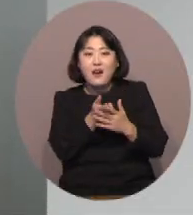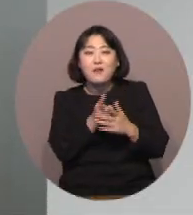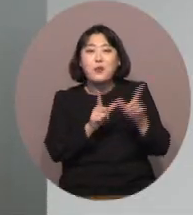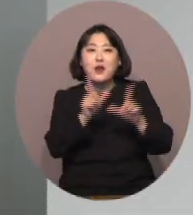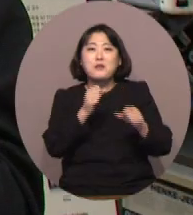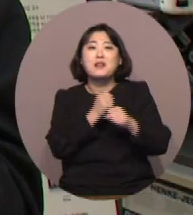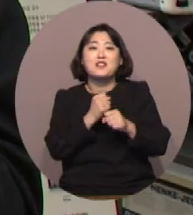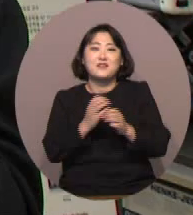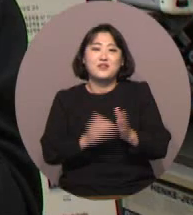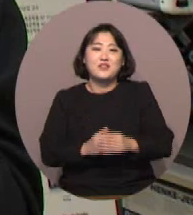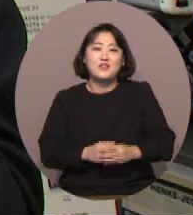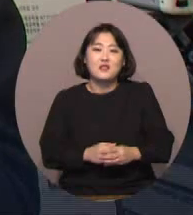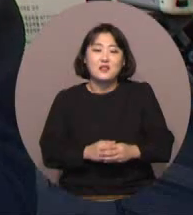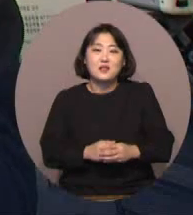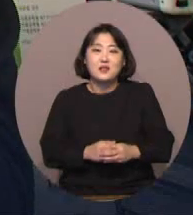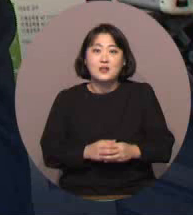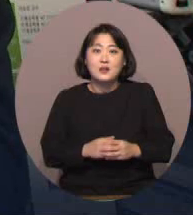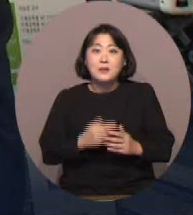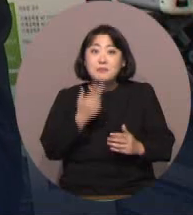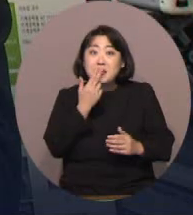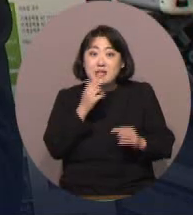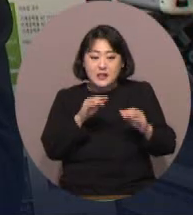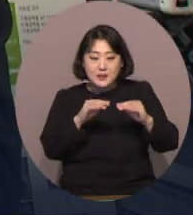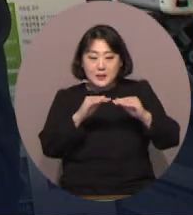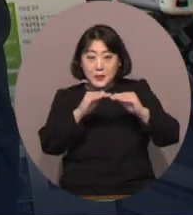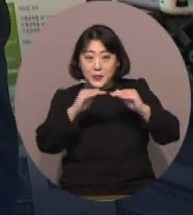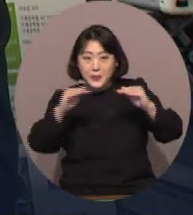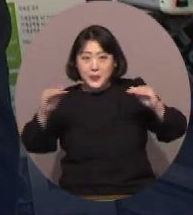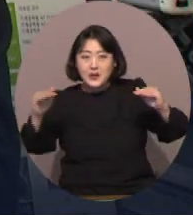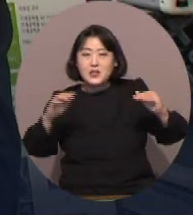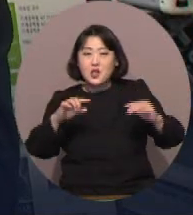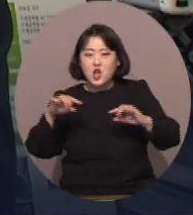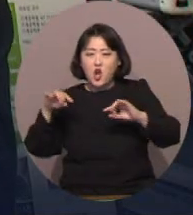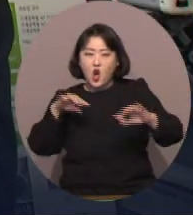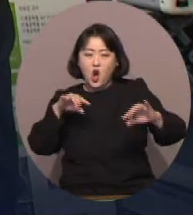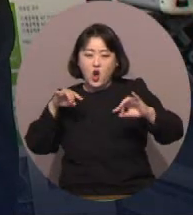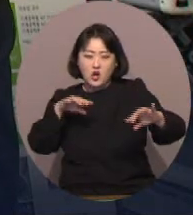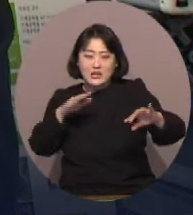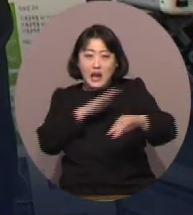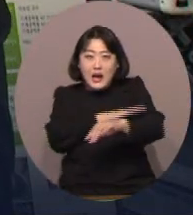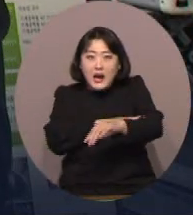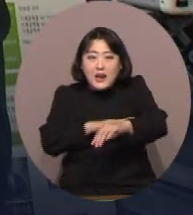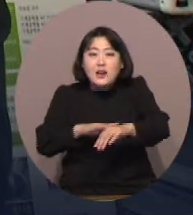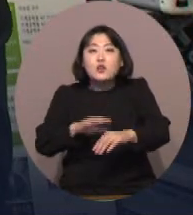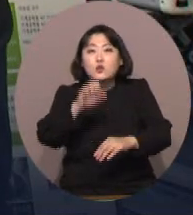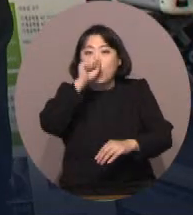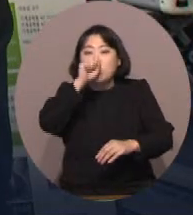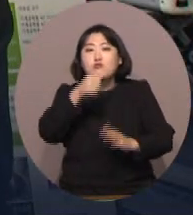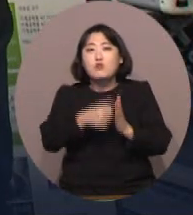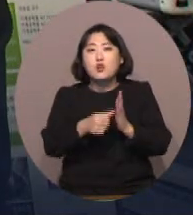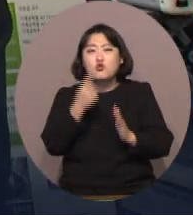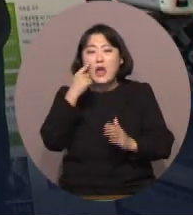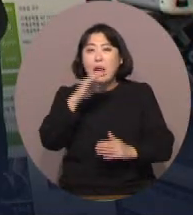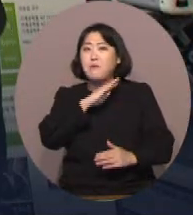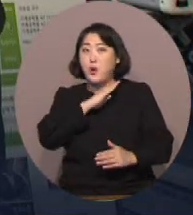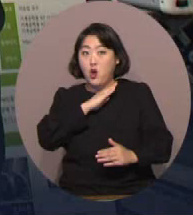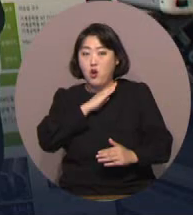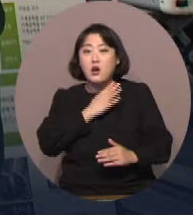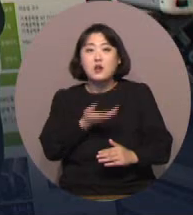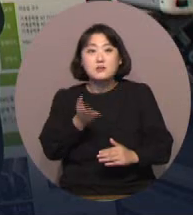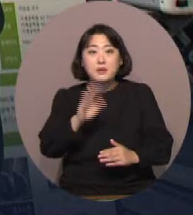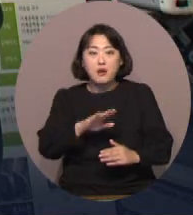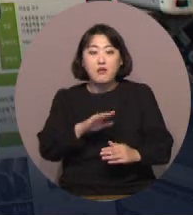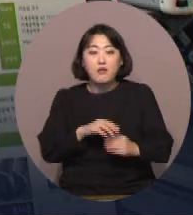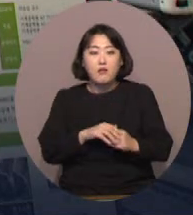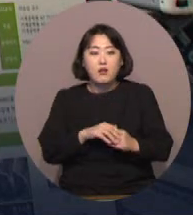구현됐습니다. 필름 안에 그 아주 전도성이 좋은 물질을 눈에 안 보이게 하지만